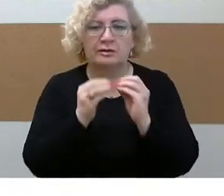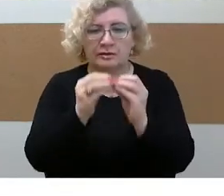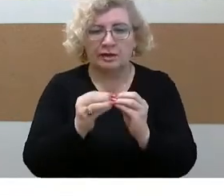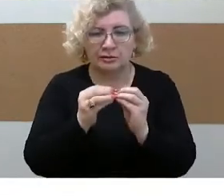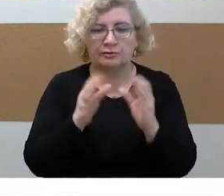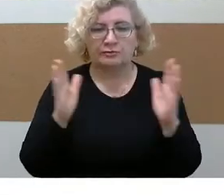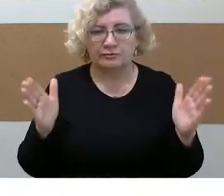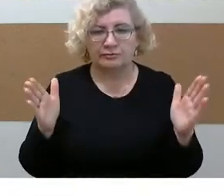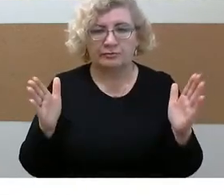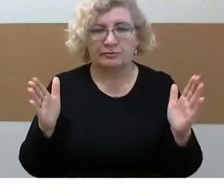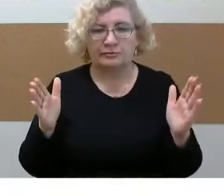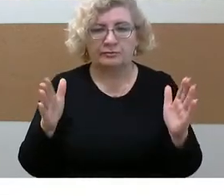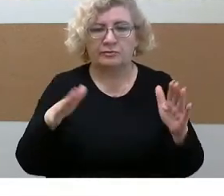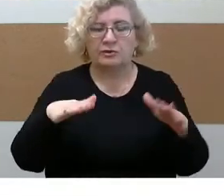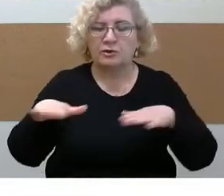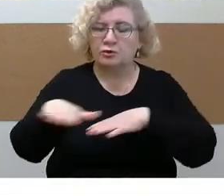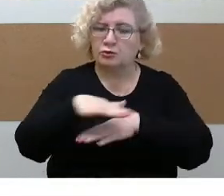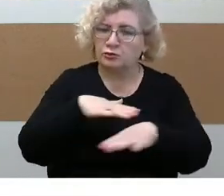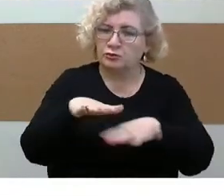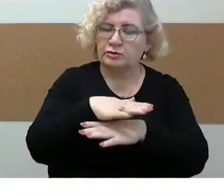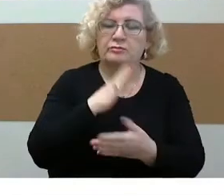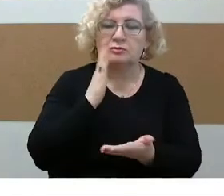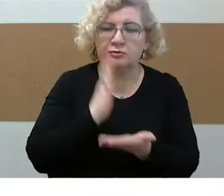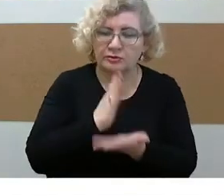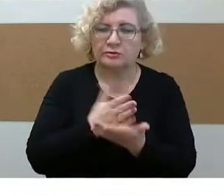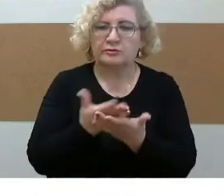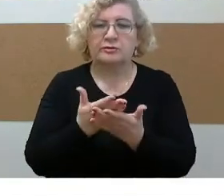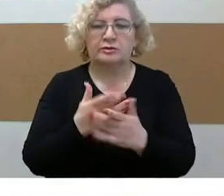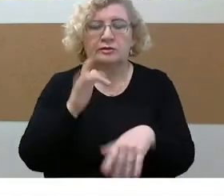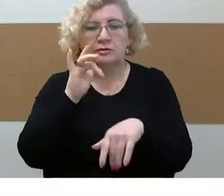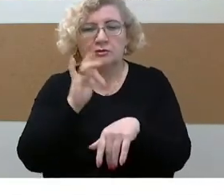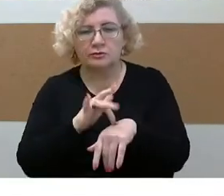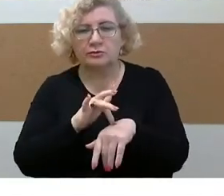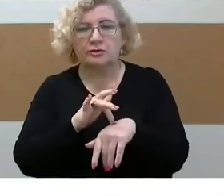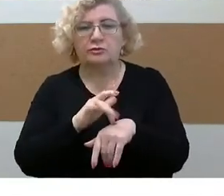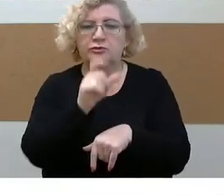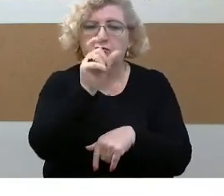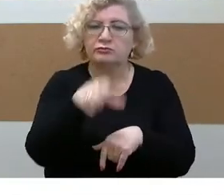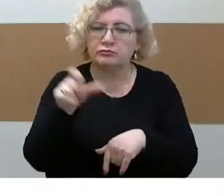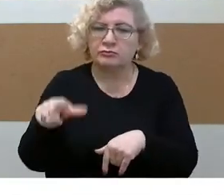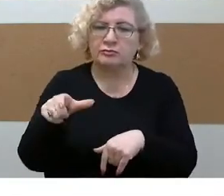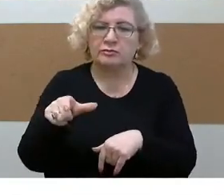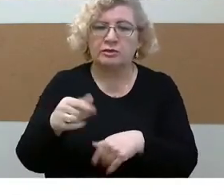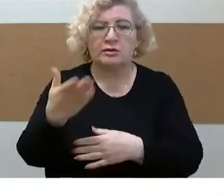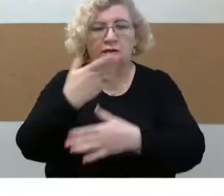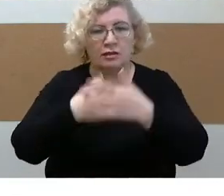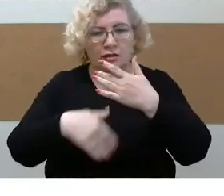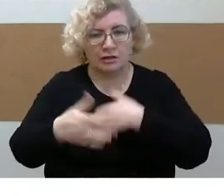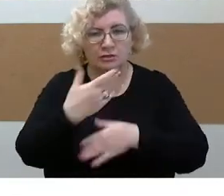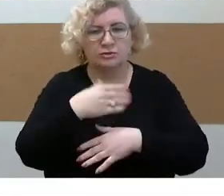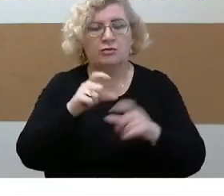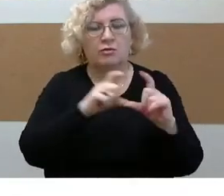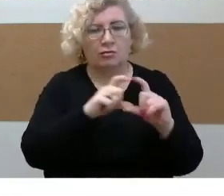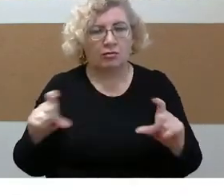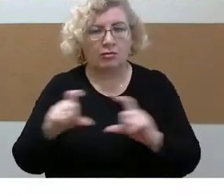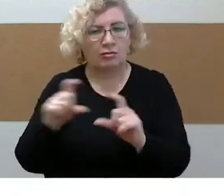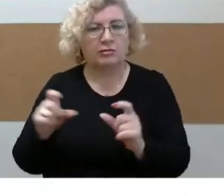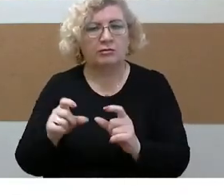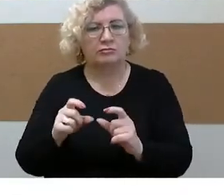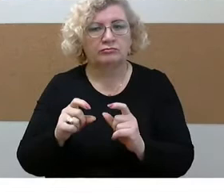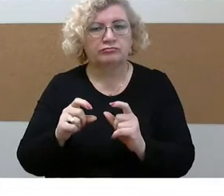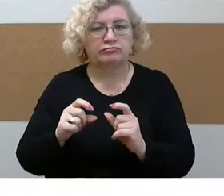dešimtmečius, nors judėjimas vyksta ir judėjimas labai jaučiasi žmonių su negale, organizacijų